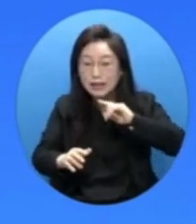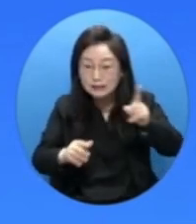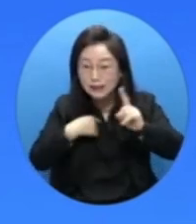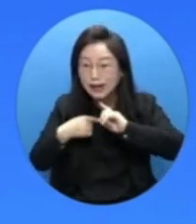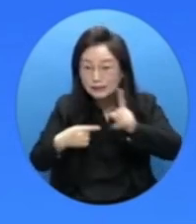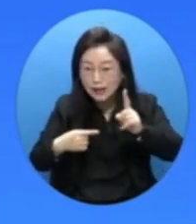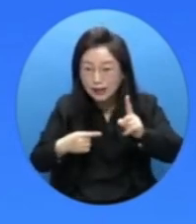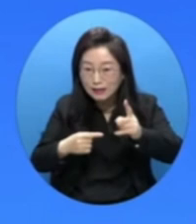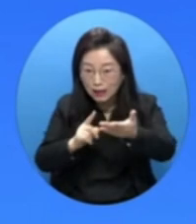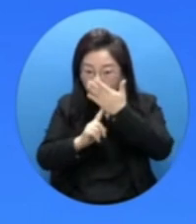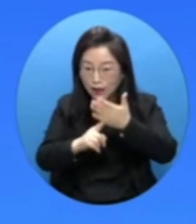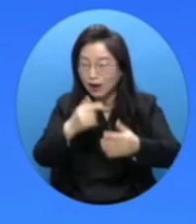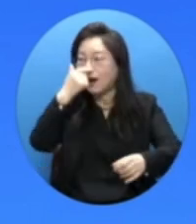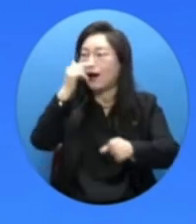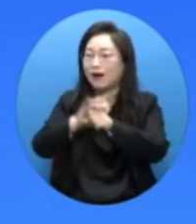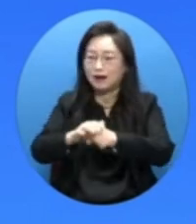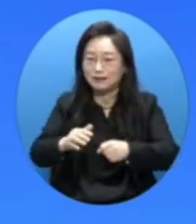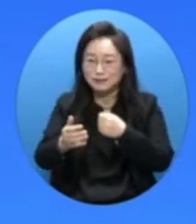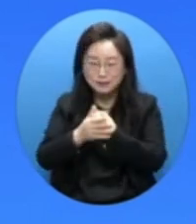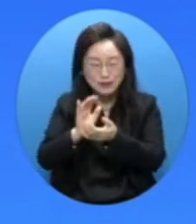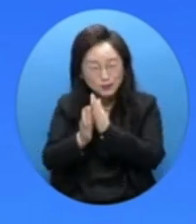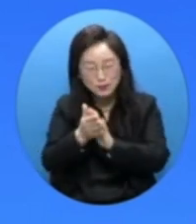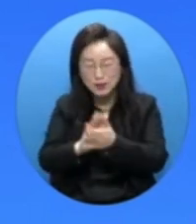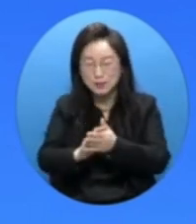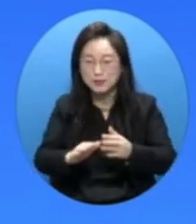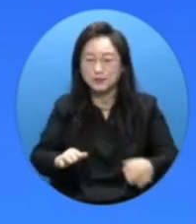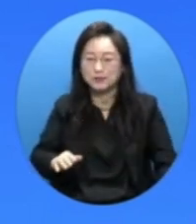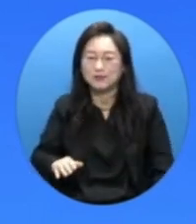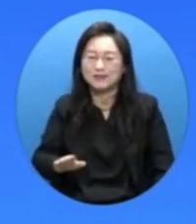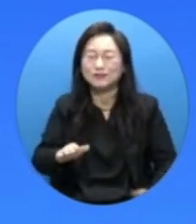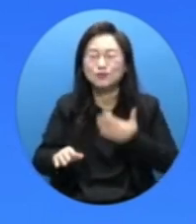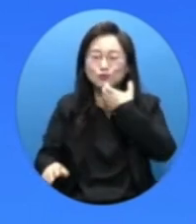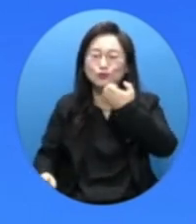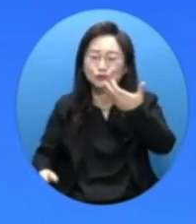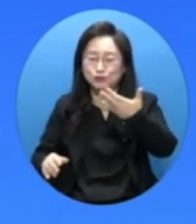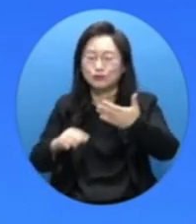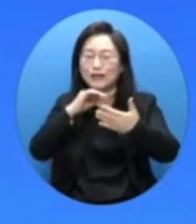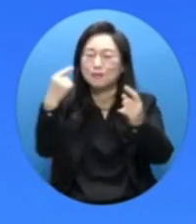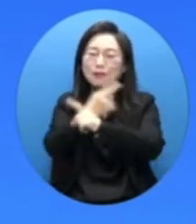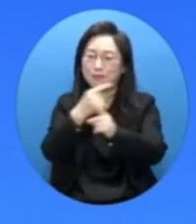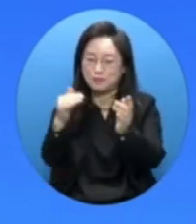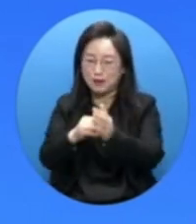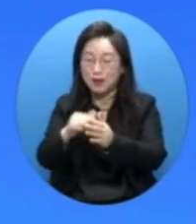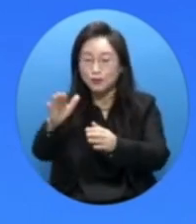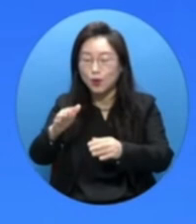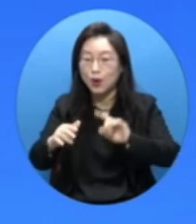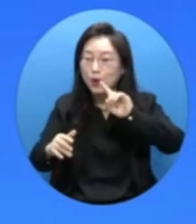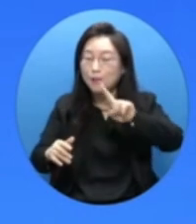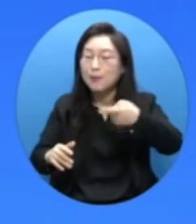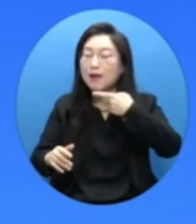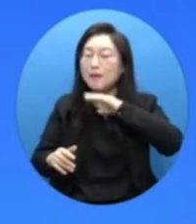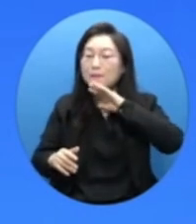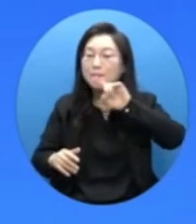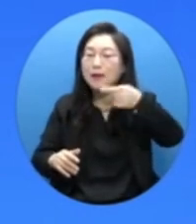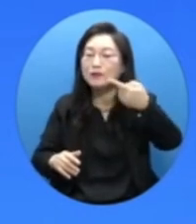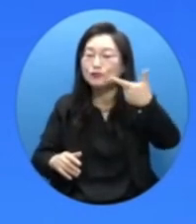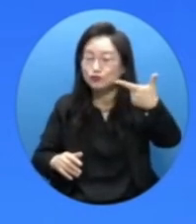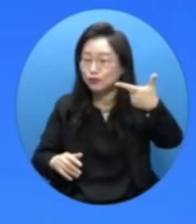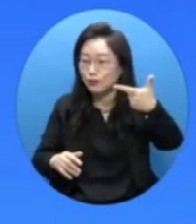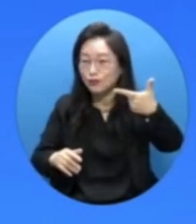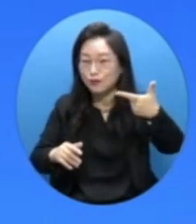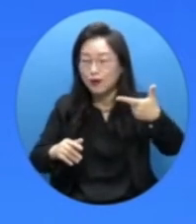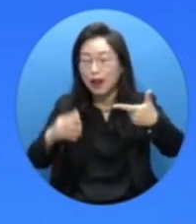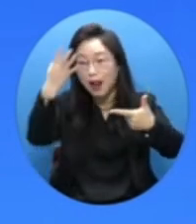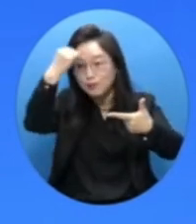한국의 106세 난 할머니에게 치약 통솔을 갖고 왔습니다 역사로 나오니까 컴퓨터로 그리고 컴퓨터가 두 자리밖에 못 오니까